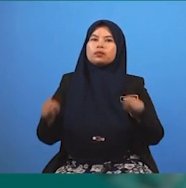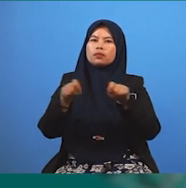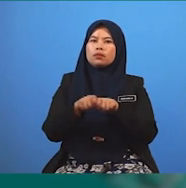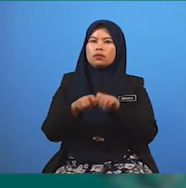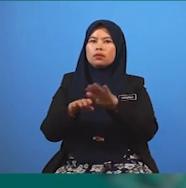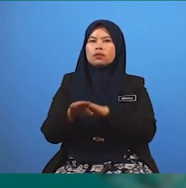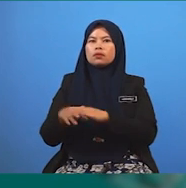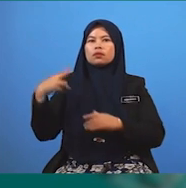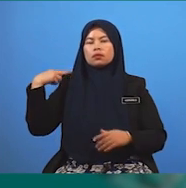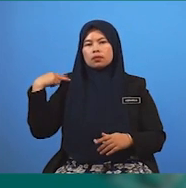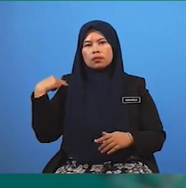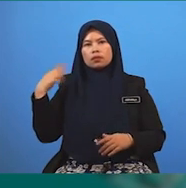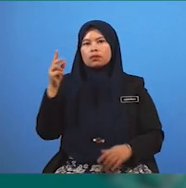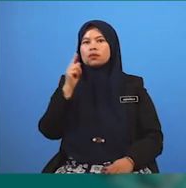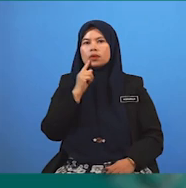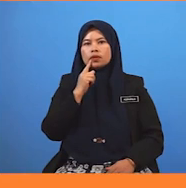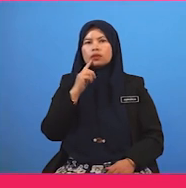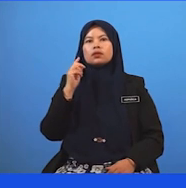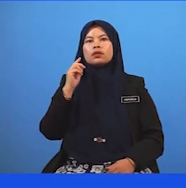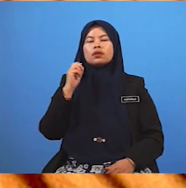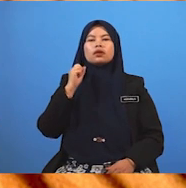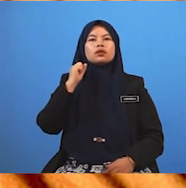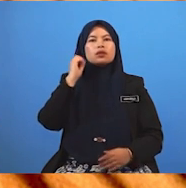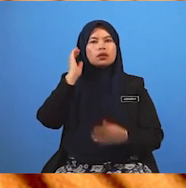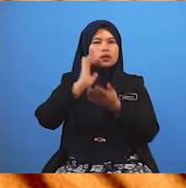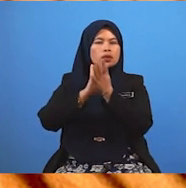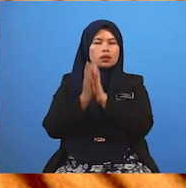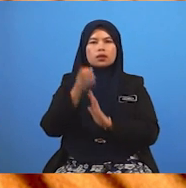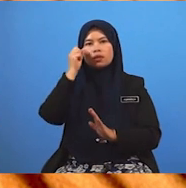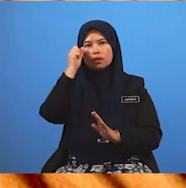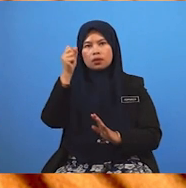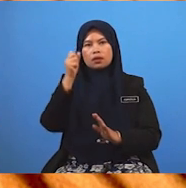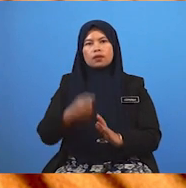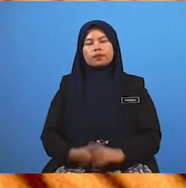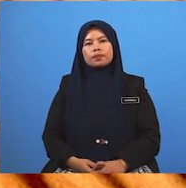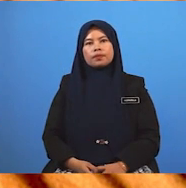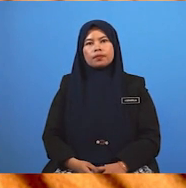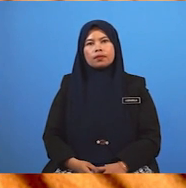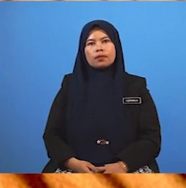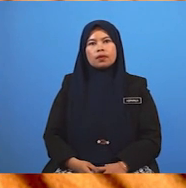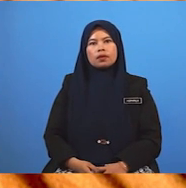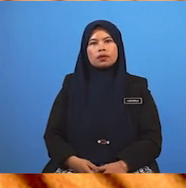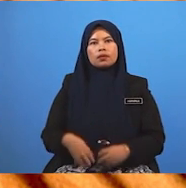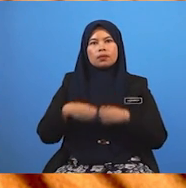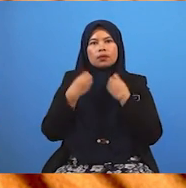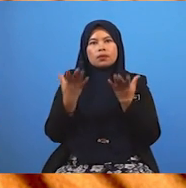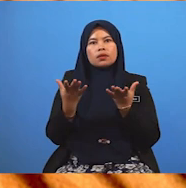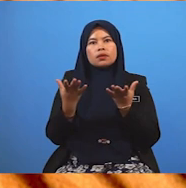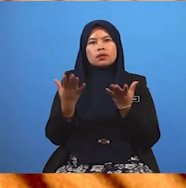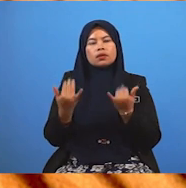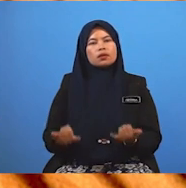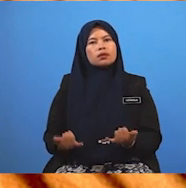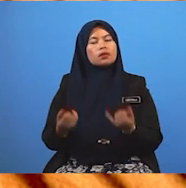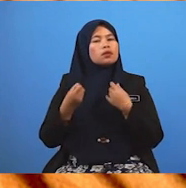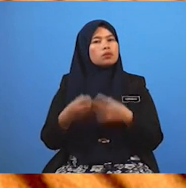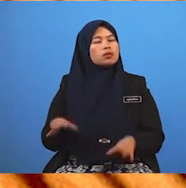atas perbuatan tuannya semasa di dunia. Murid-murid, bagaimana sekarang? Sudahkah memahami topik kita